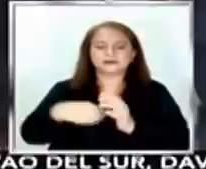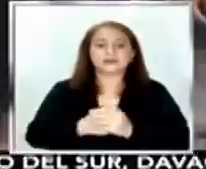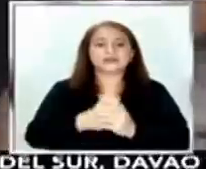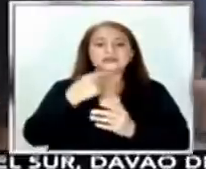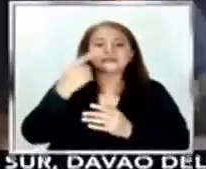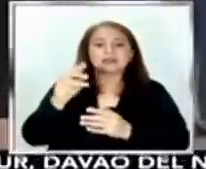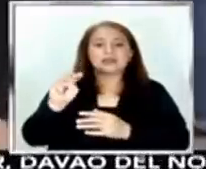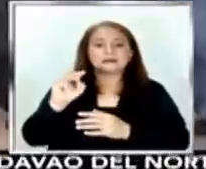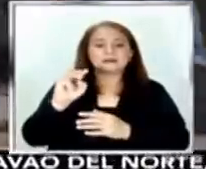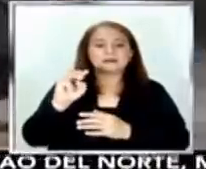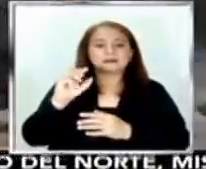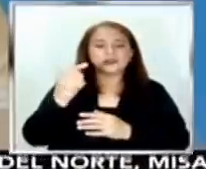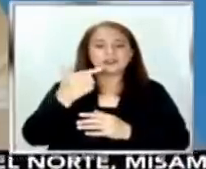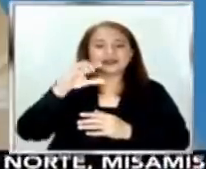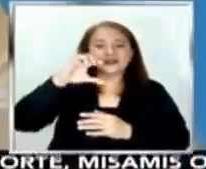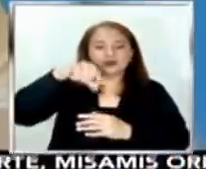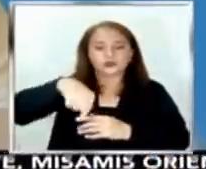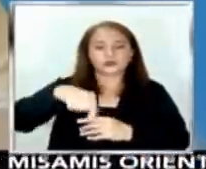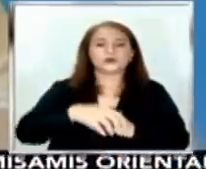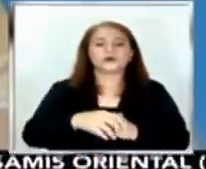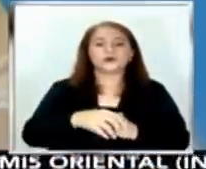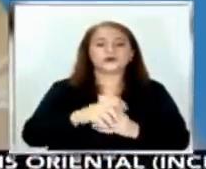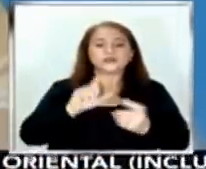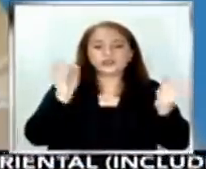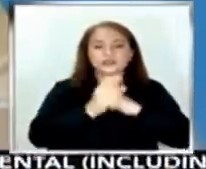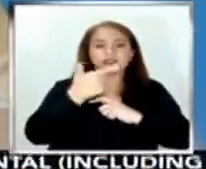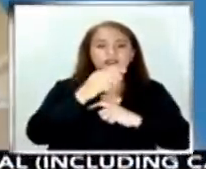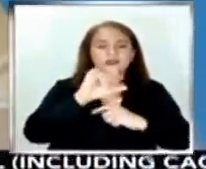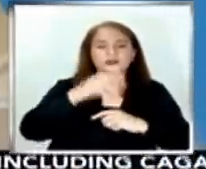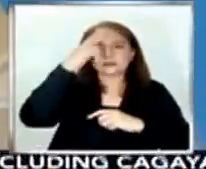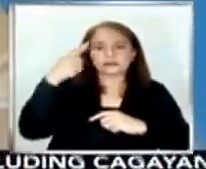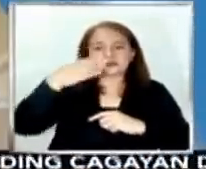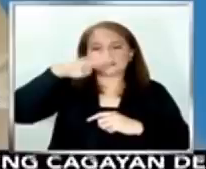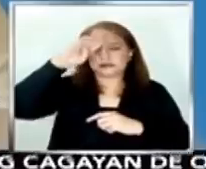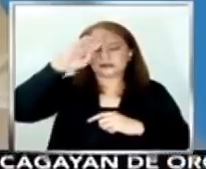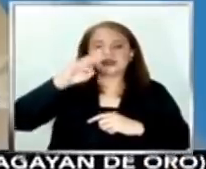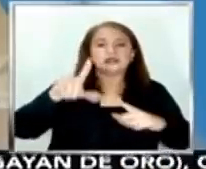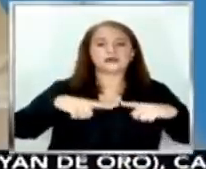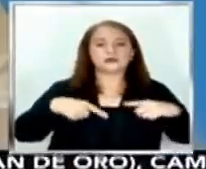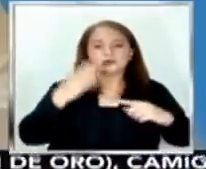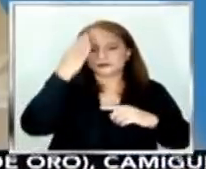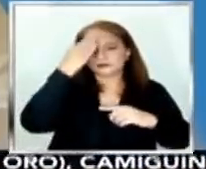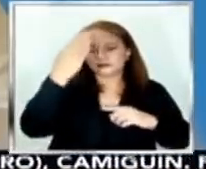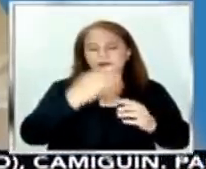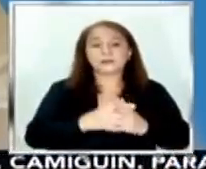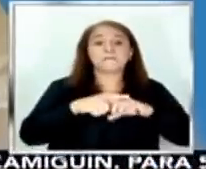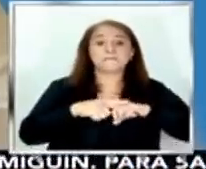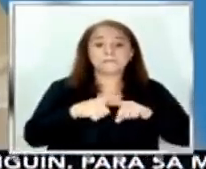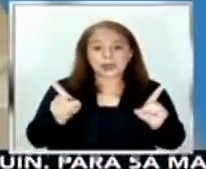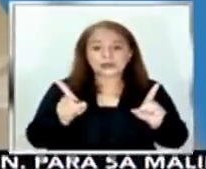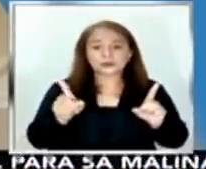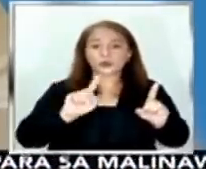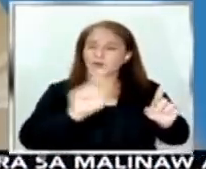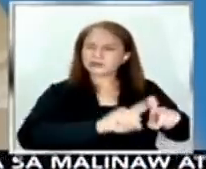GCQ, isa sa ilalim na sa GCQ ang Rizal, Cavite, Laguna at Bulacan. Pero ang pagkakaiba ngayon, ang lugar